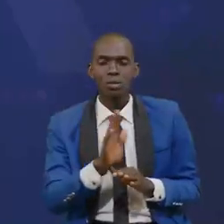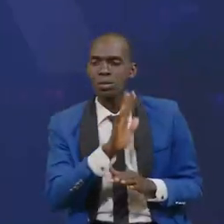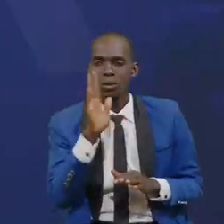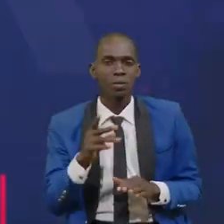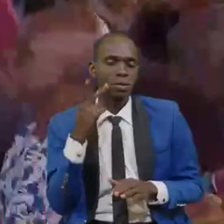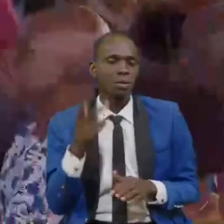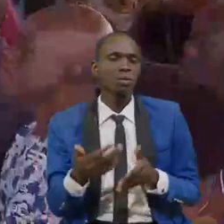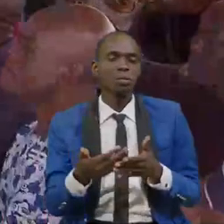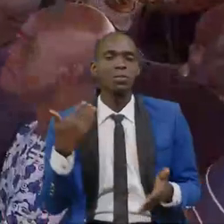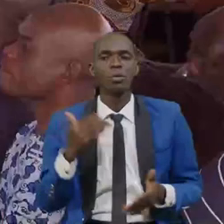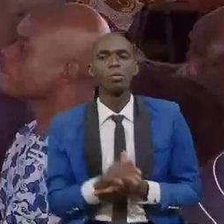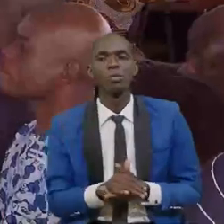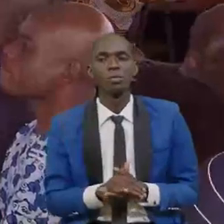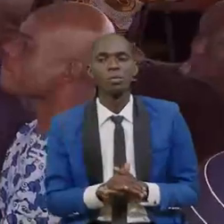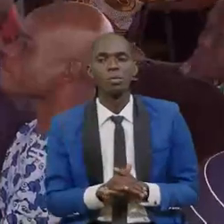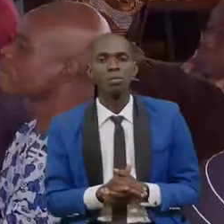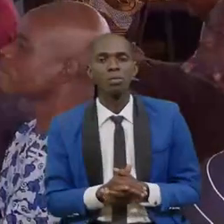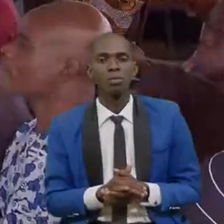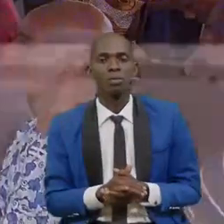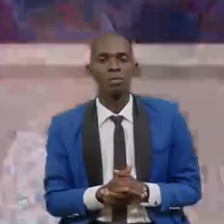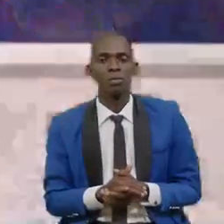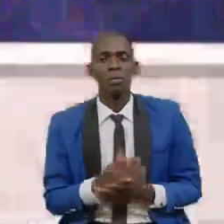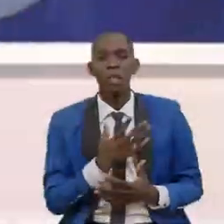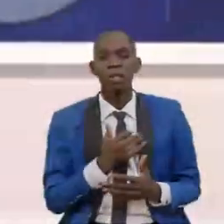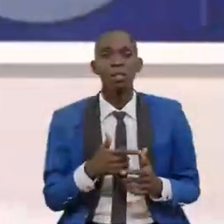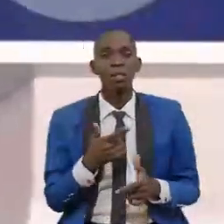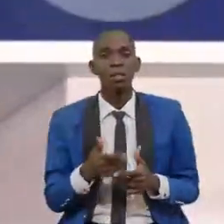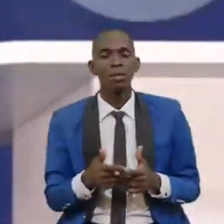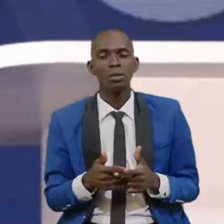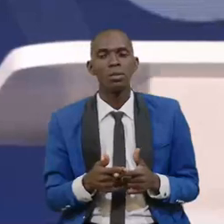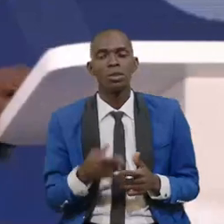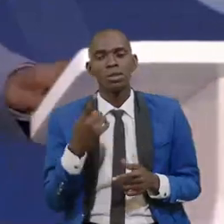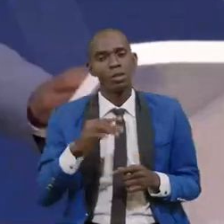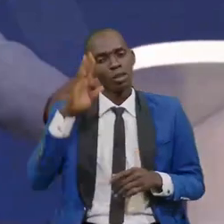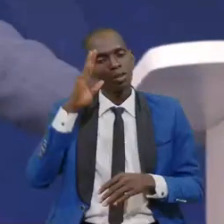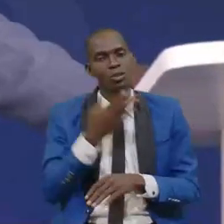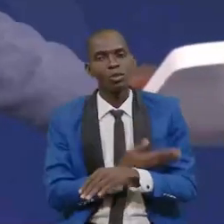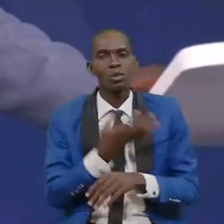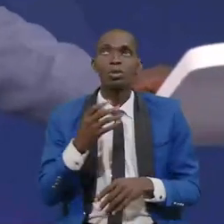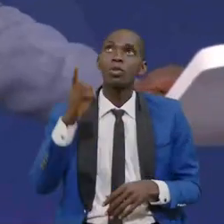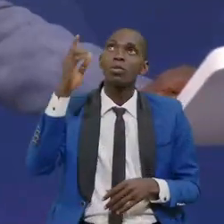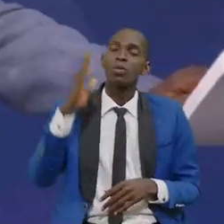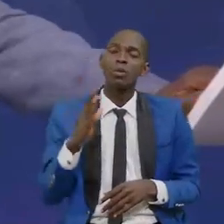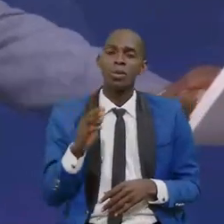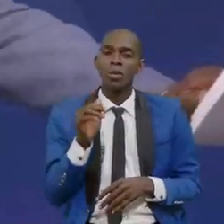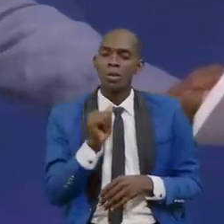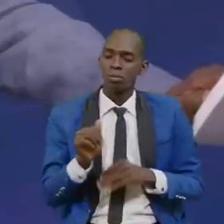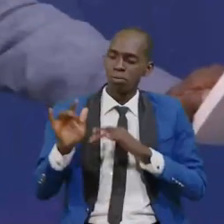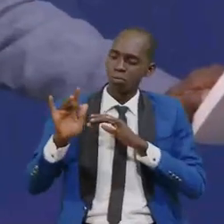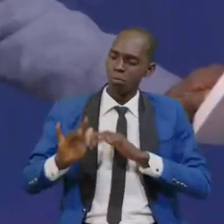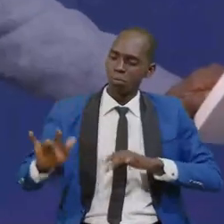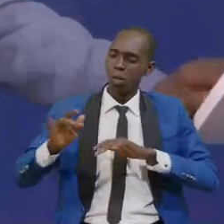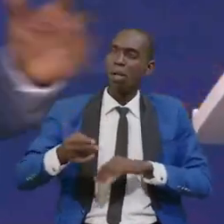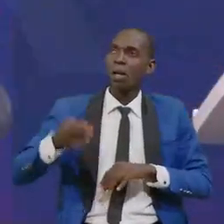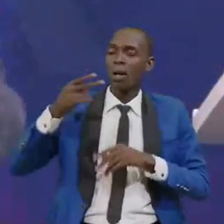chose de pareil. Alors, le Fils de Dieu Le souverain